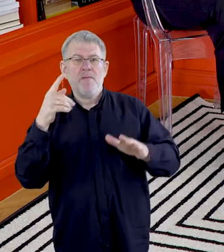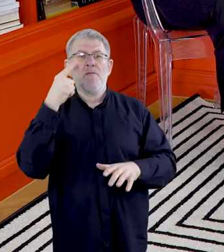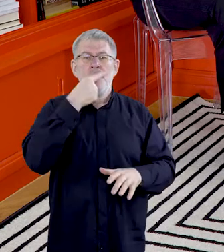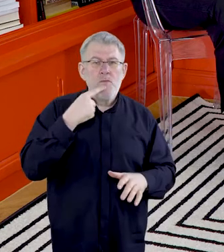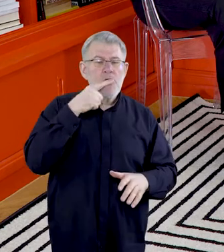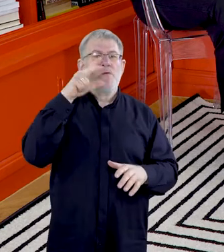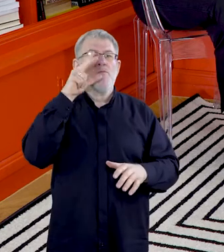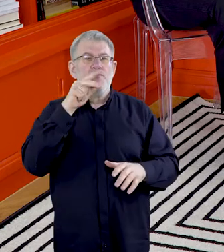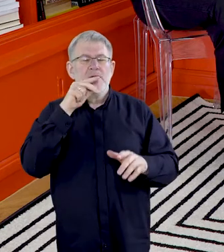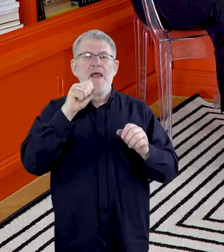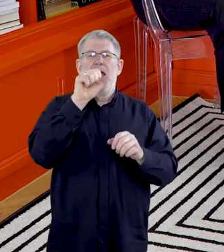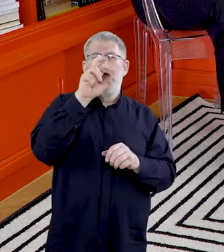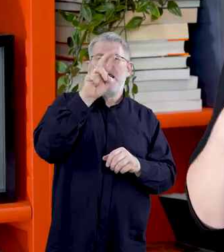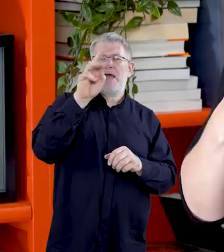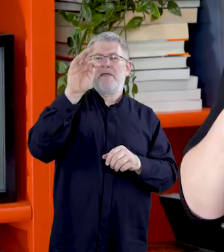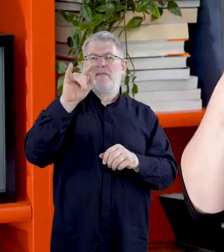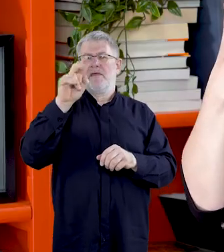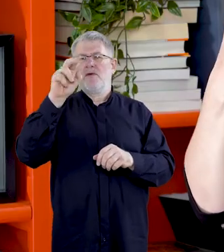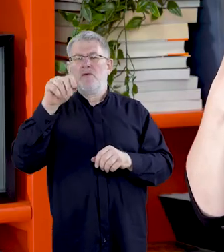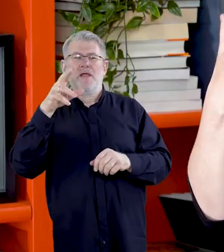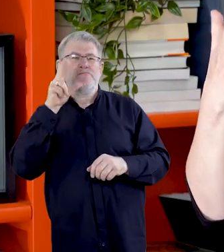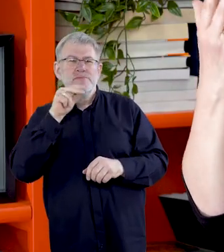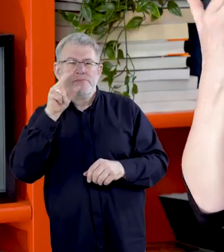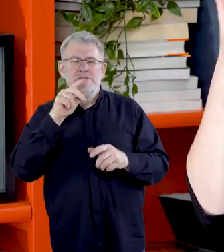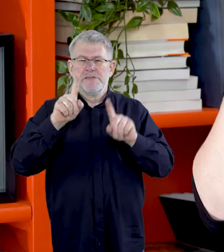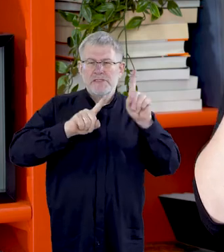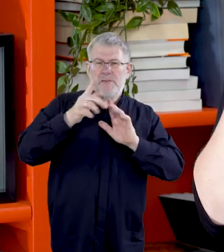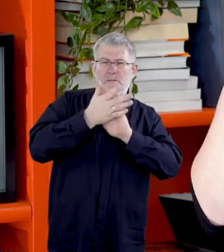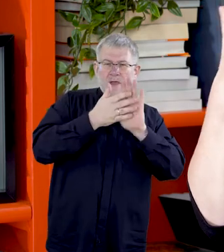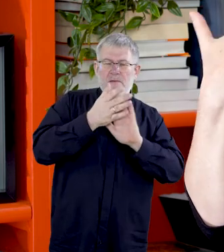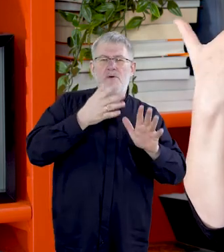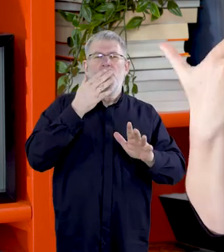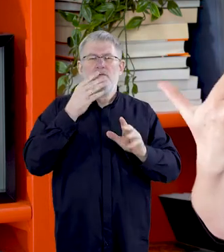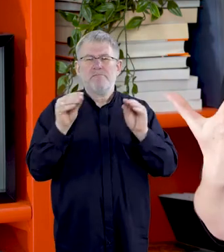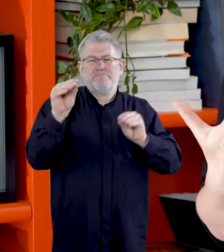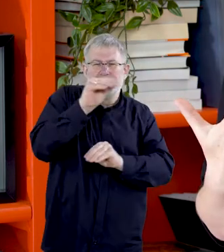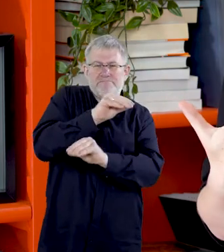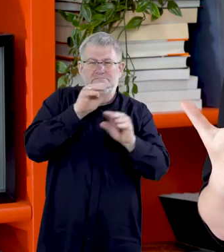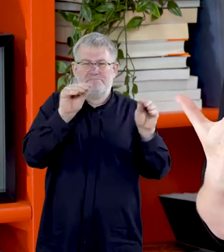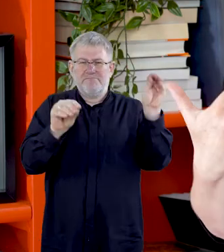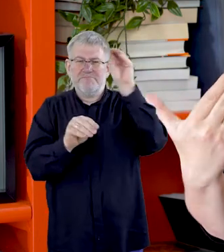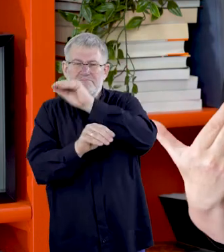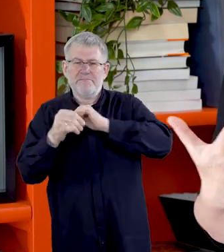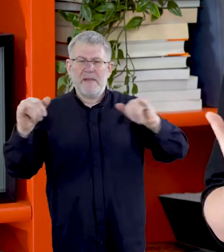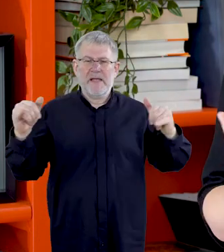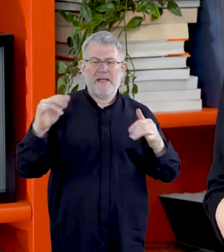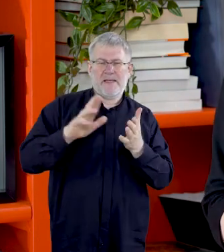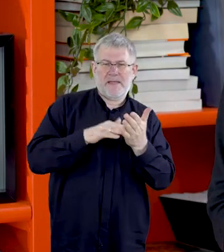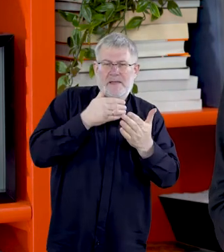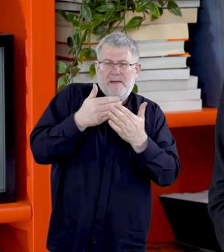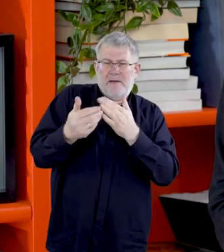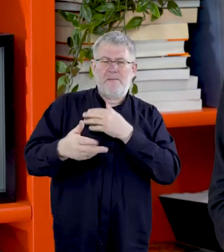właśnie te słowa, migając i mówiąc, przestawiając je troszeczkę, używając form podstawowych, na